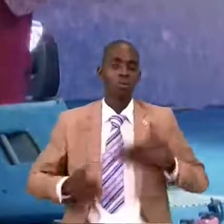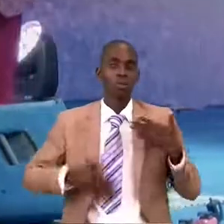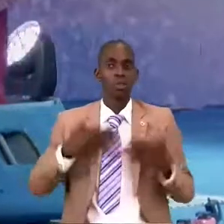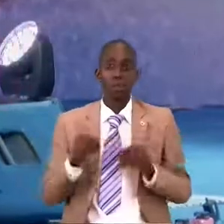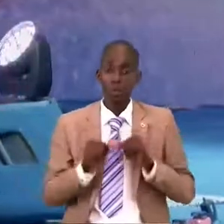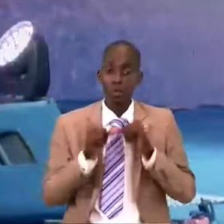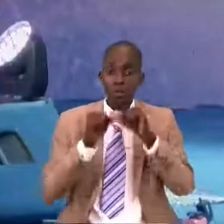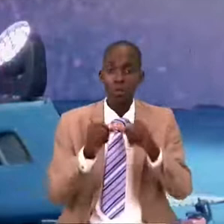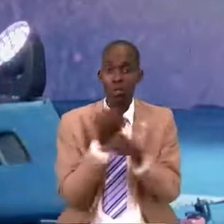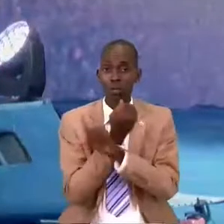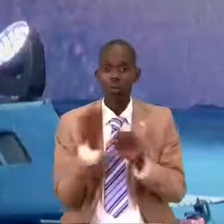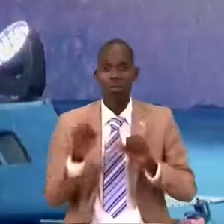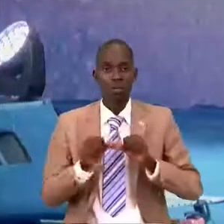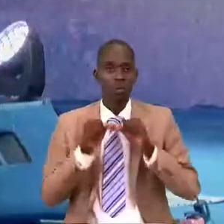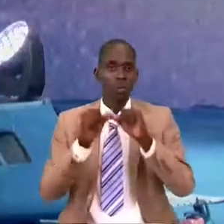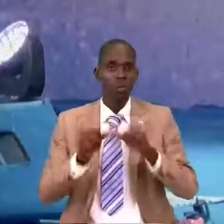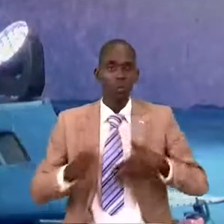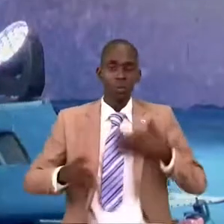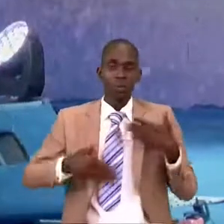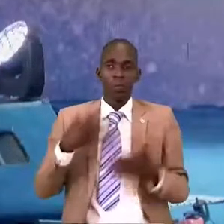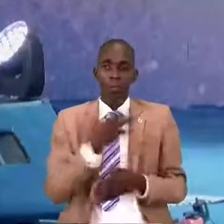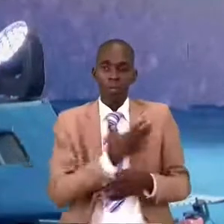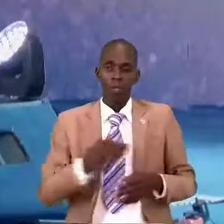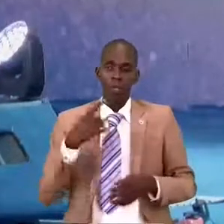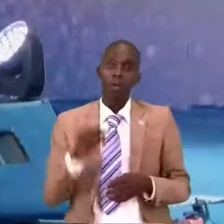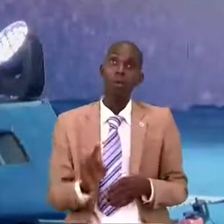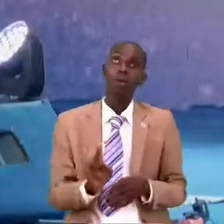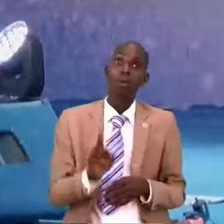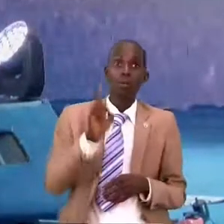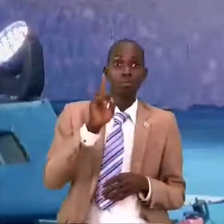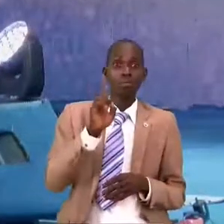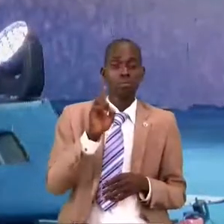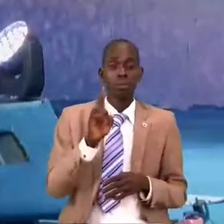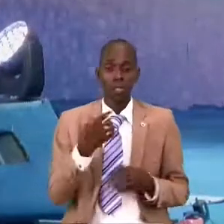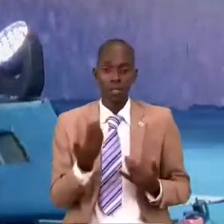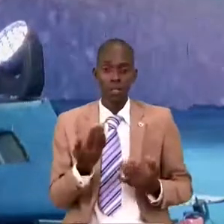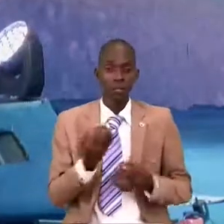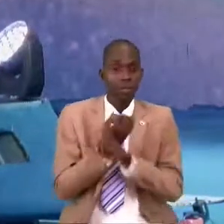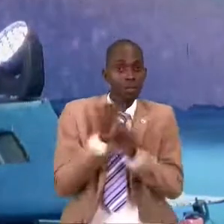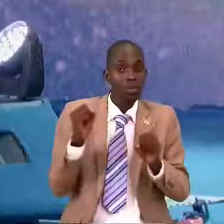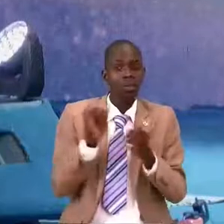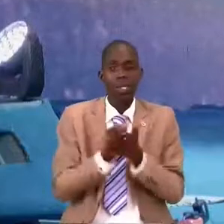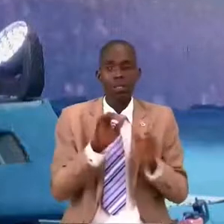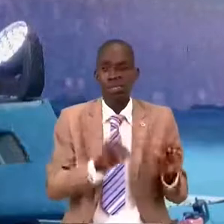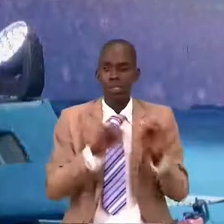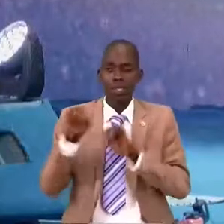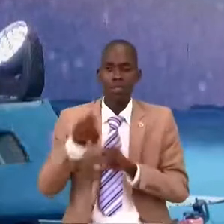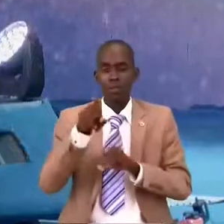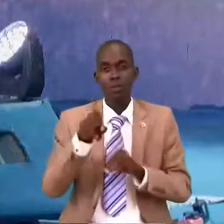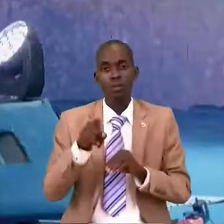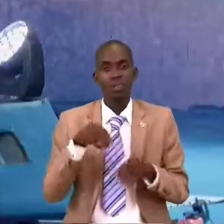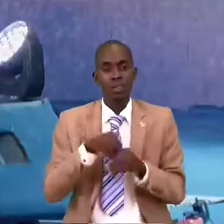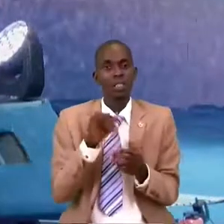te met droit, et la joie droite, et il nous met sur une posture à un niveau élevé.